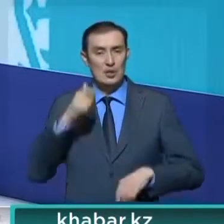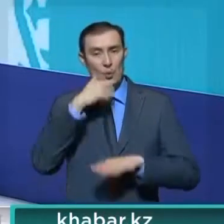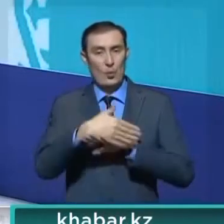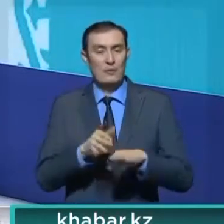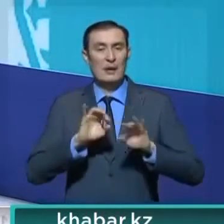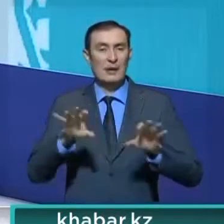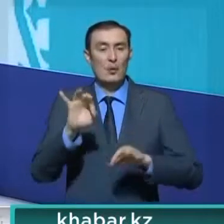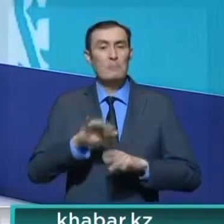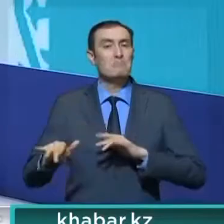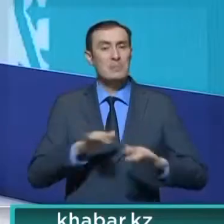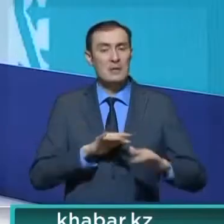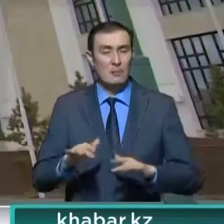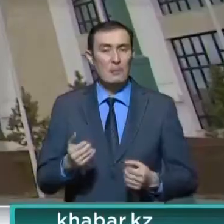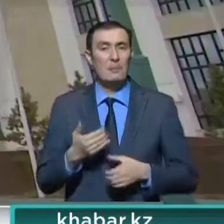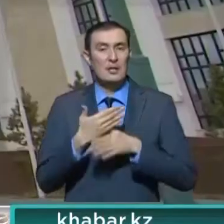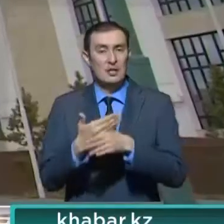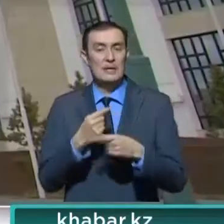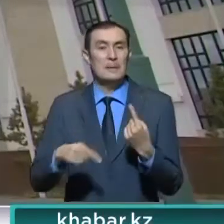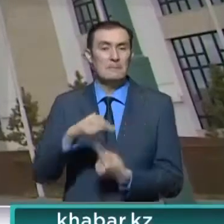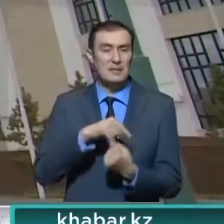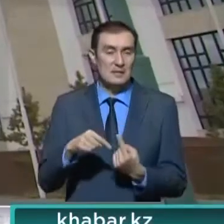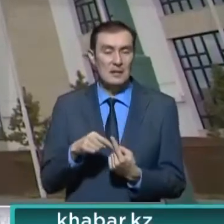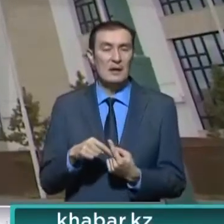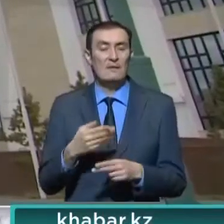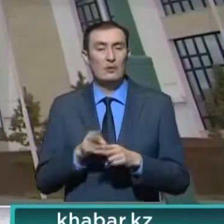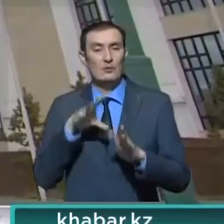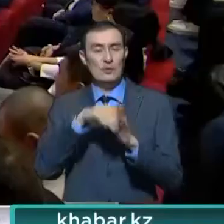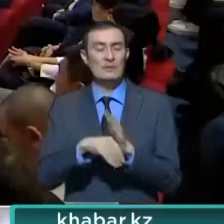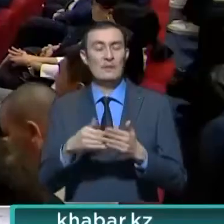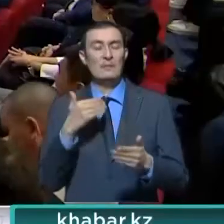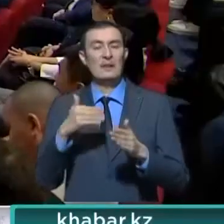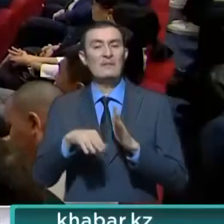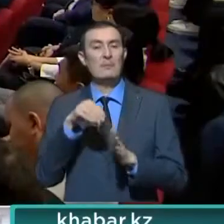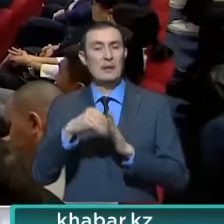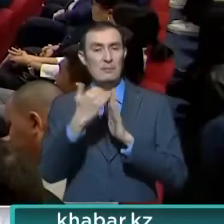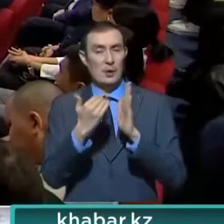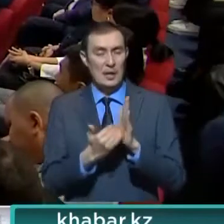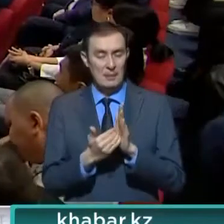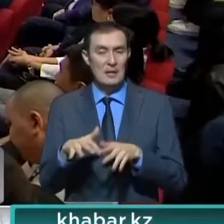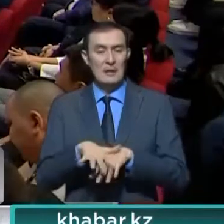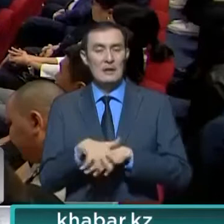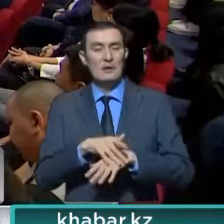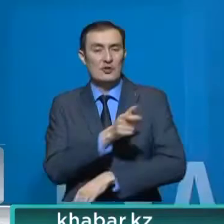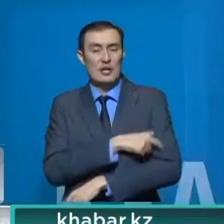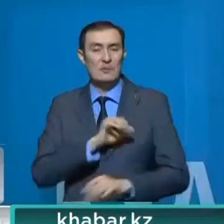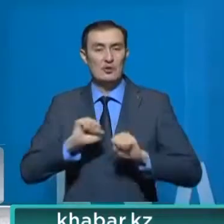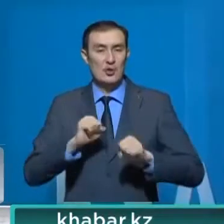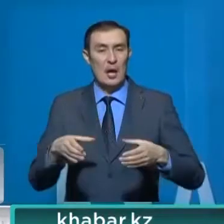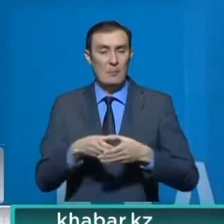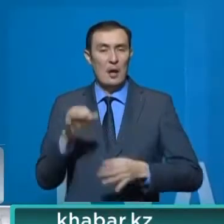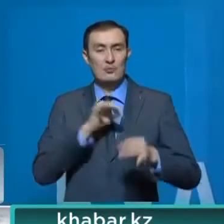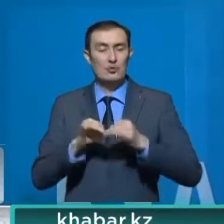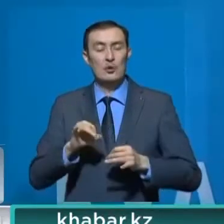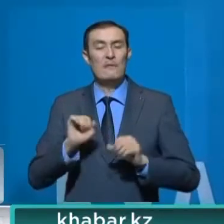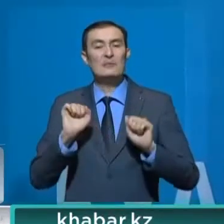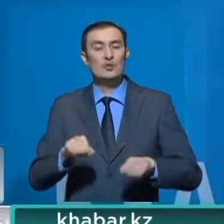они рассказали о мерах по поддержке бизнеса, отраженных в предвыборной программе. С общественностью региона члены штаба обсудили возможности